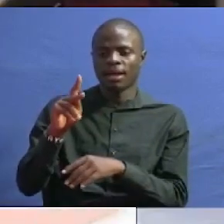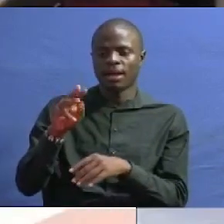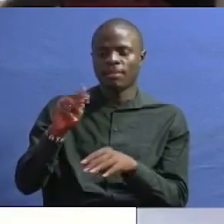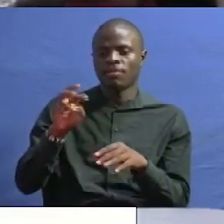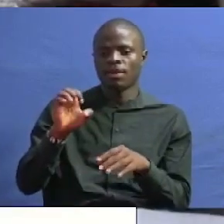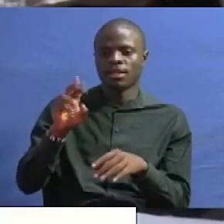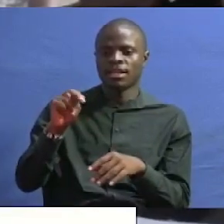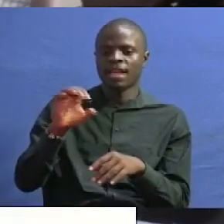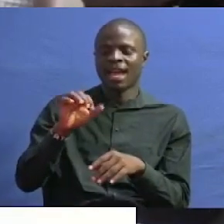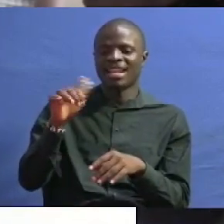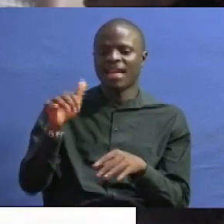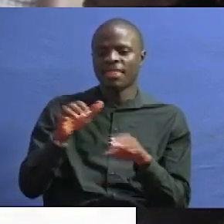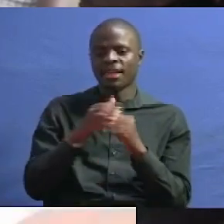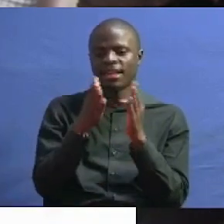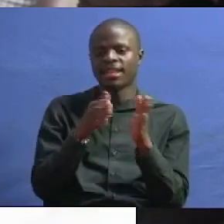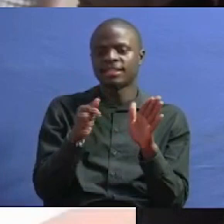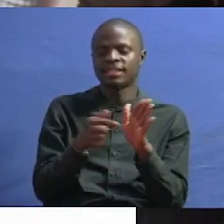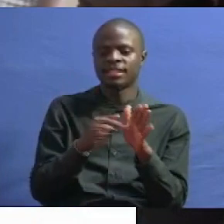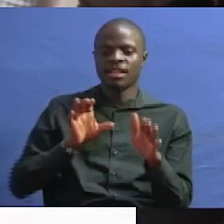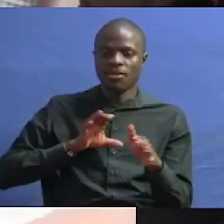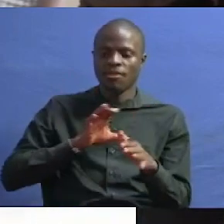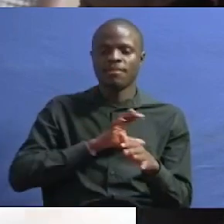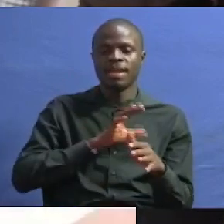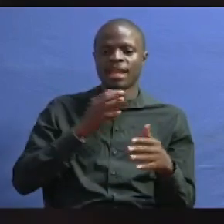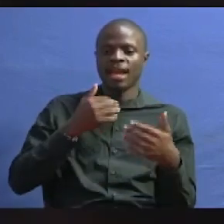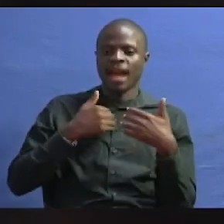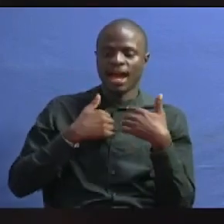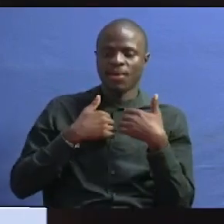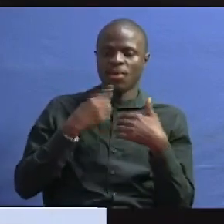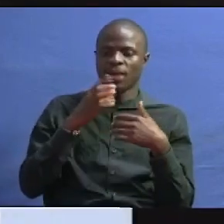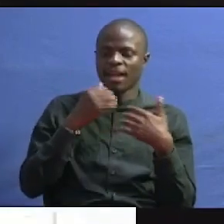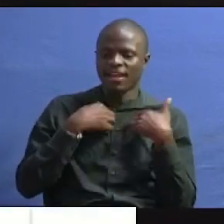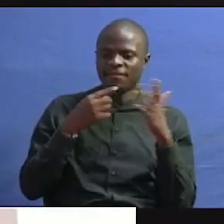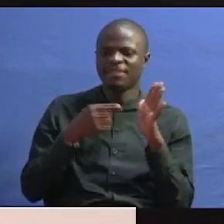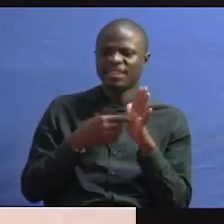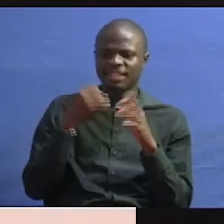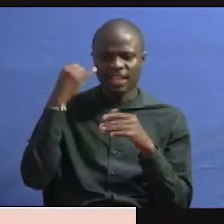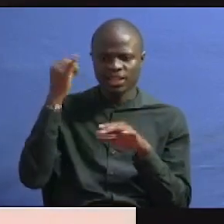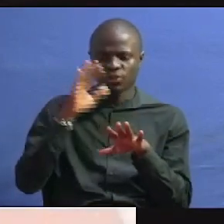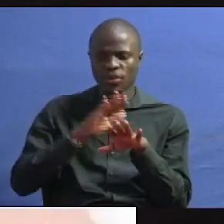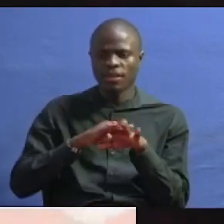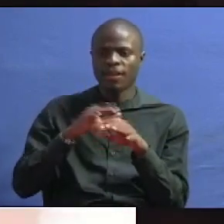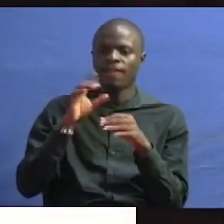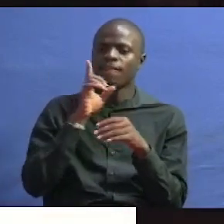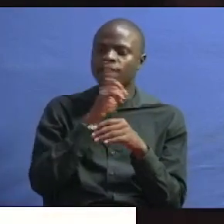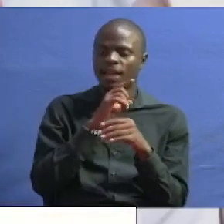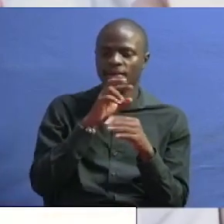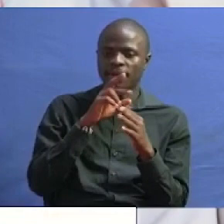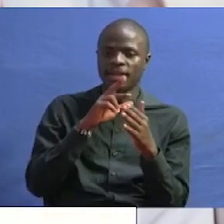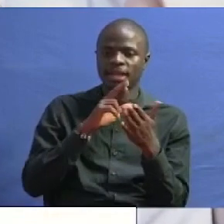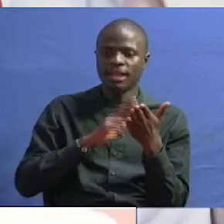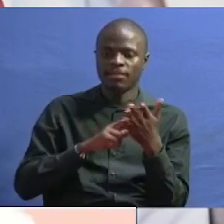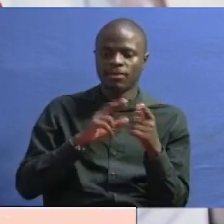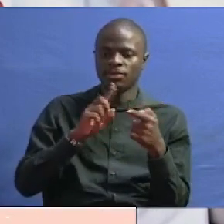na Anthony Oluoch. Kamati hiyo itajumuisha masuala yaliyojadiliwa katika ripoti ya mwisho ambayo itawasilishwa